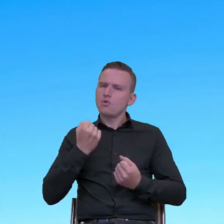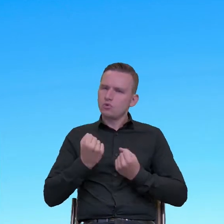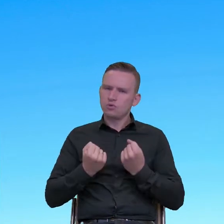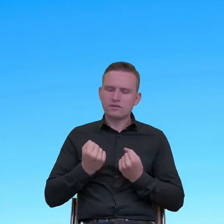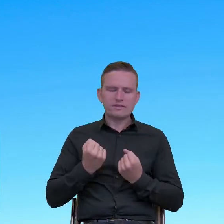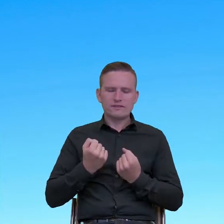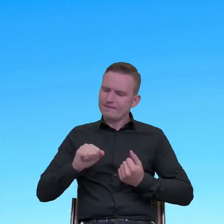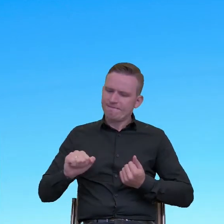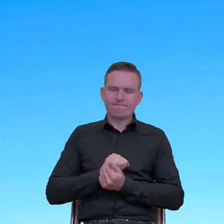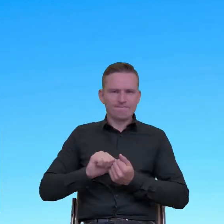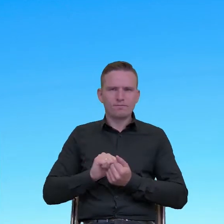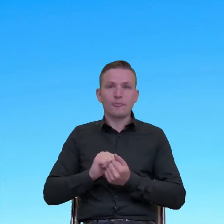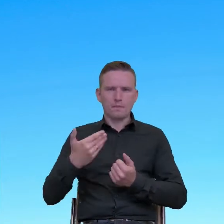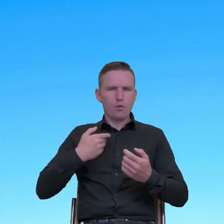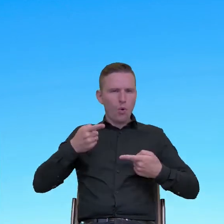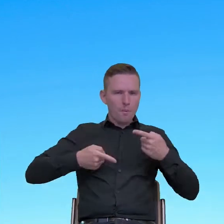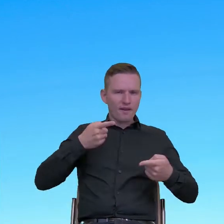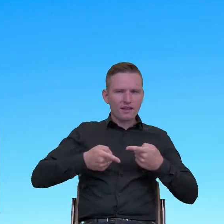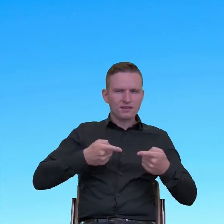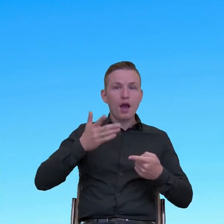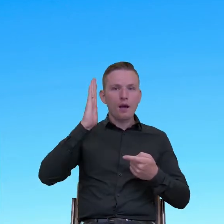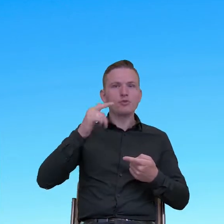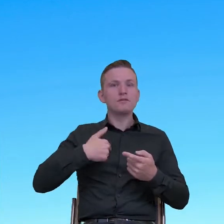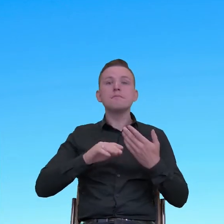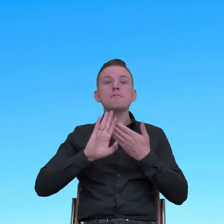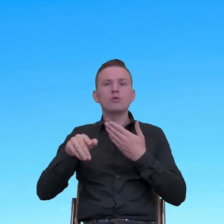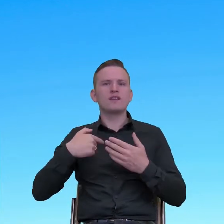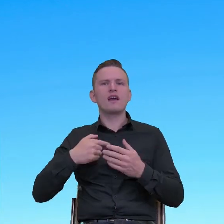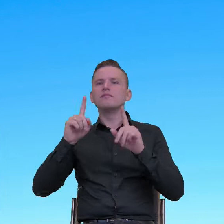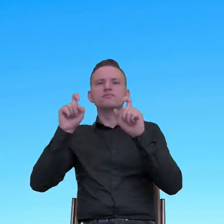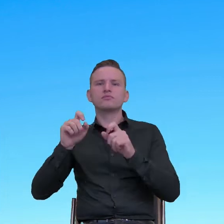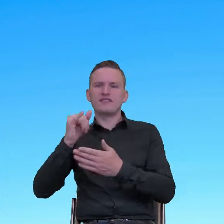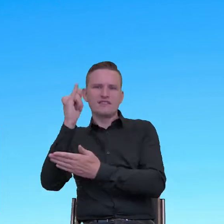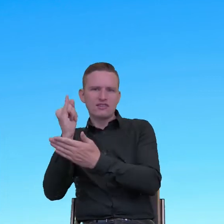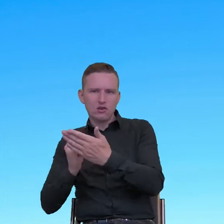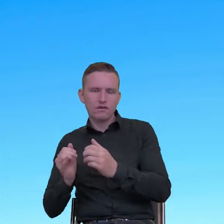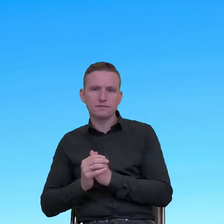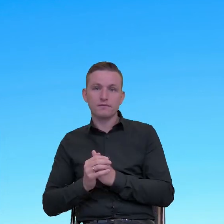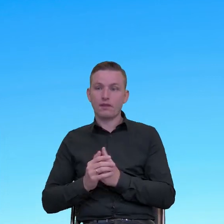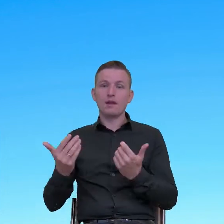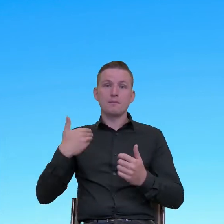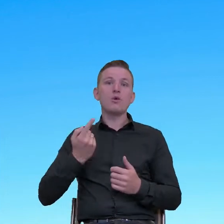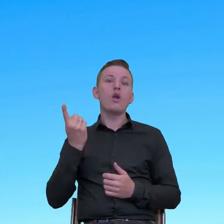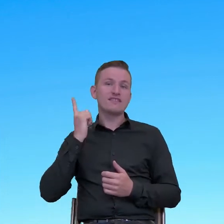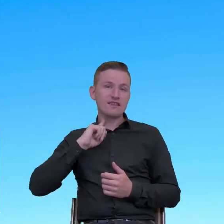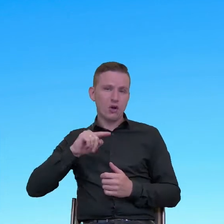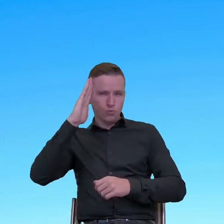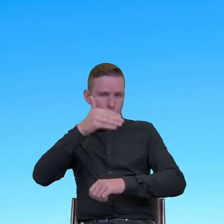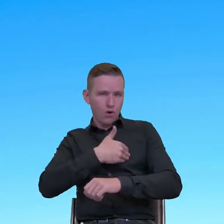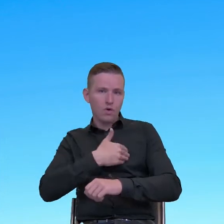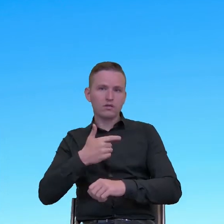jednej z operacji zacząłem rysować i w pewnym momencie, kiedy już byłem w liceum, kiedy zdecydowałem, że sztuka